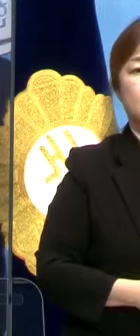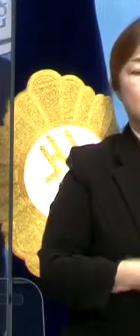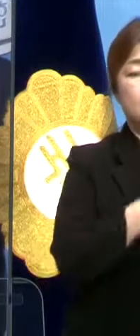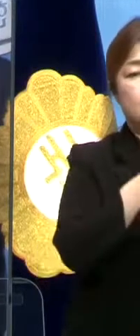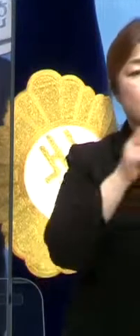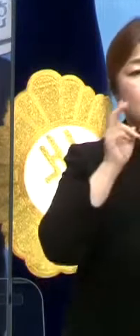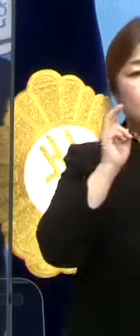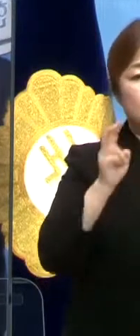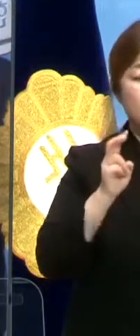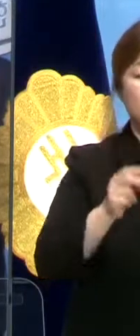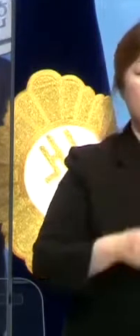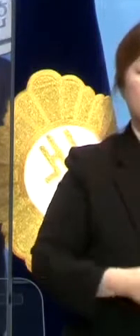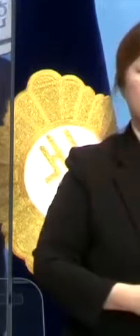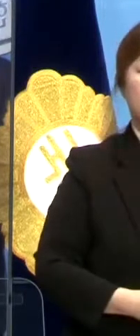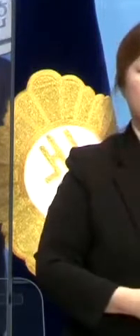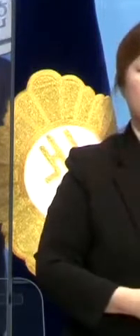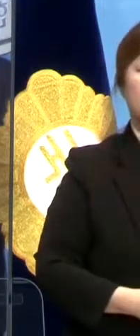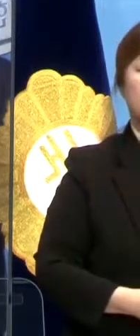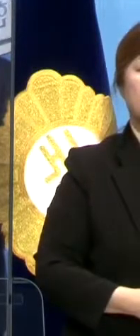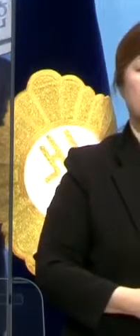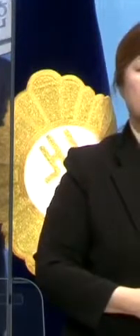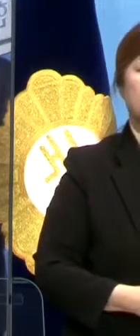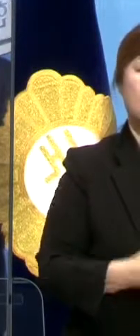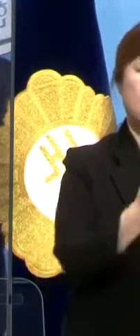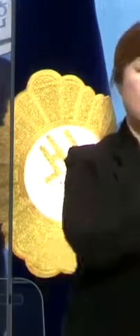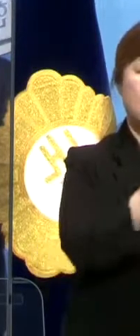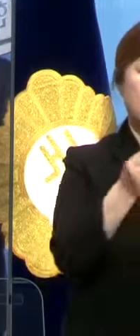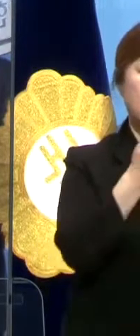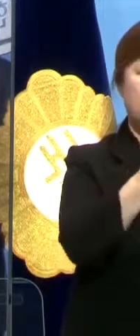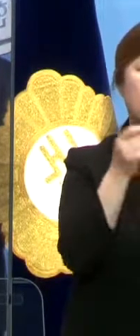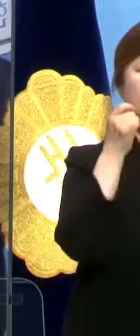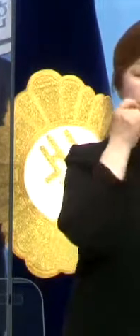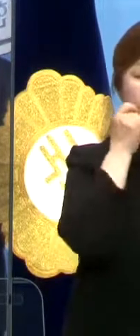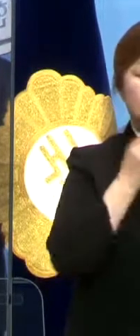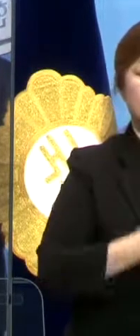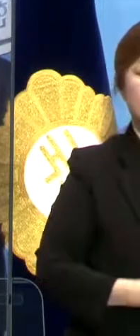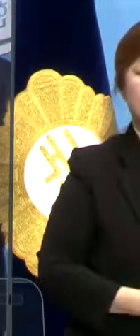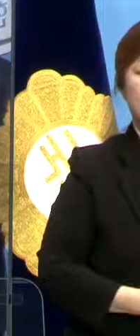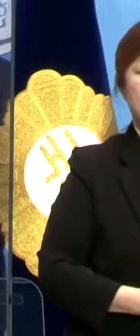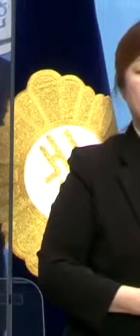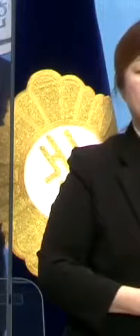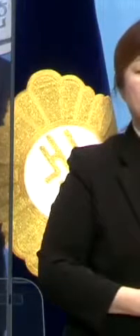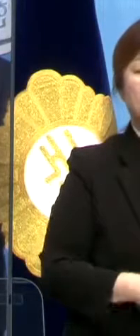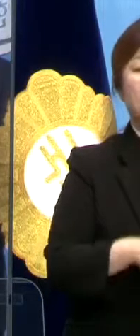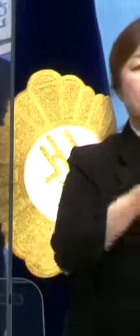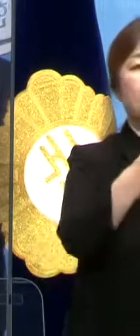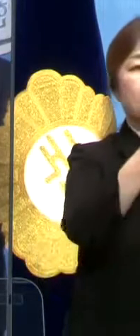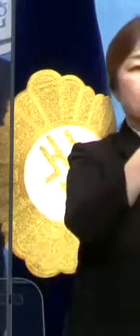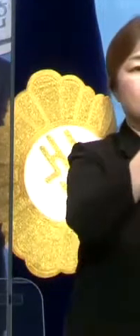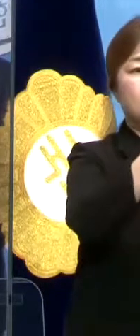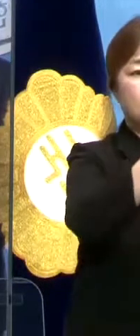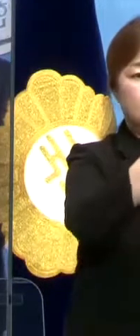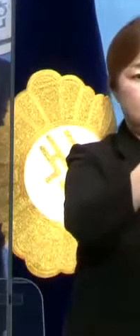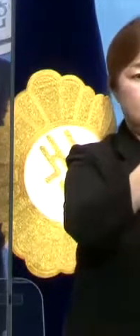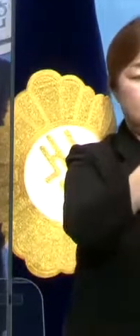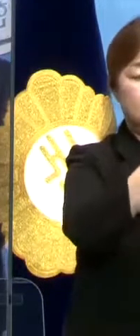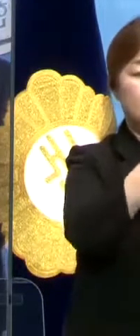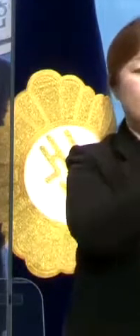이런 기업이 용역 돼선 안 된다고 생각합니다 두번째로 용